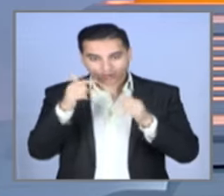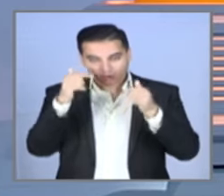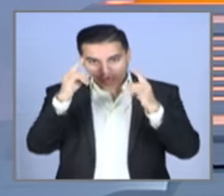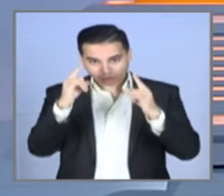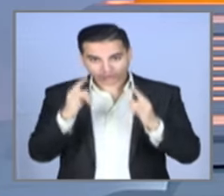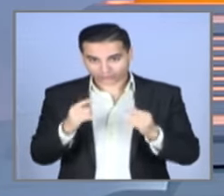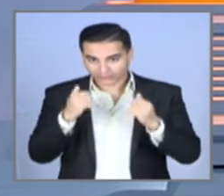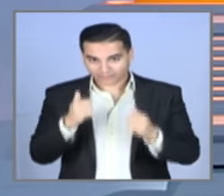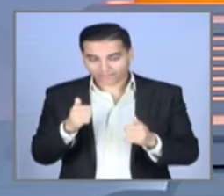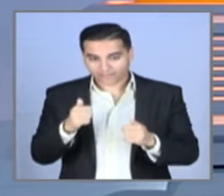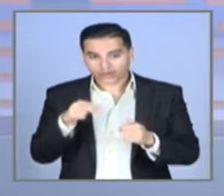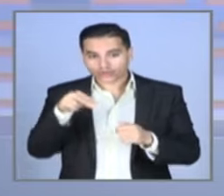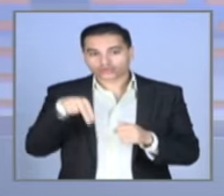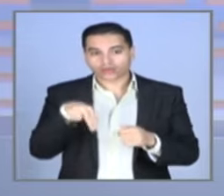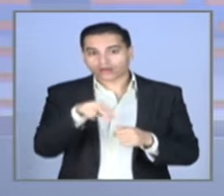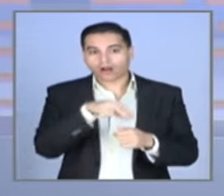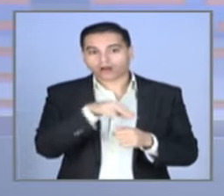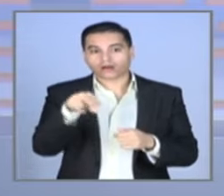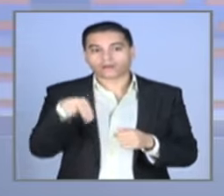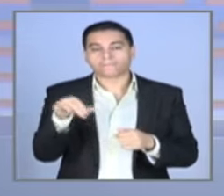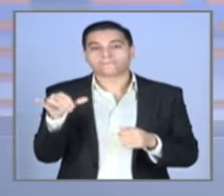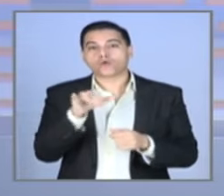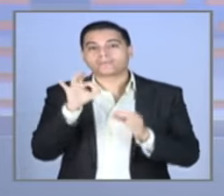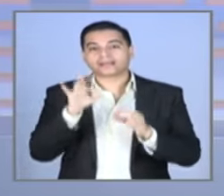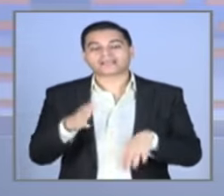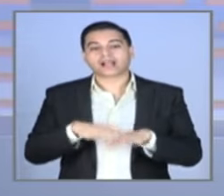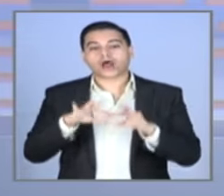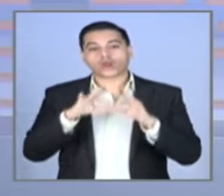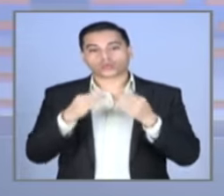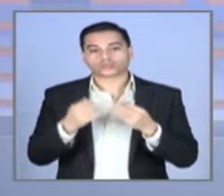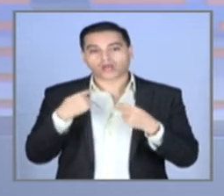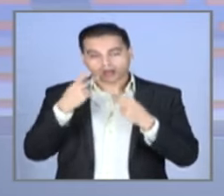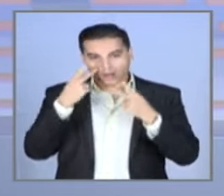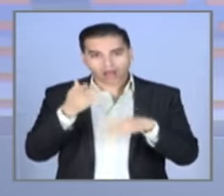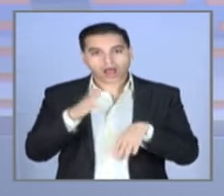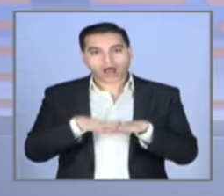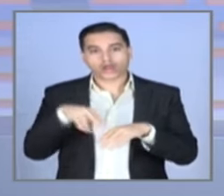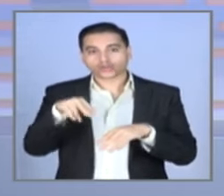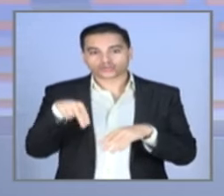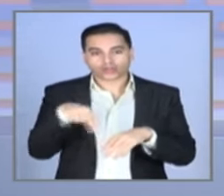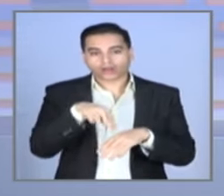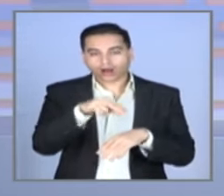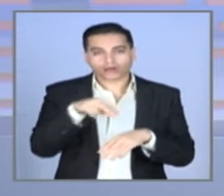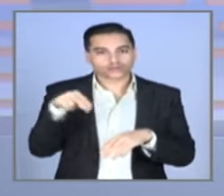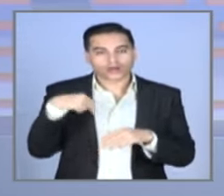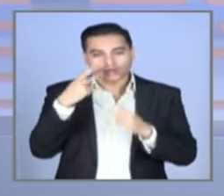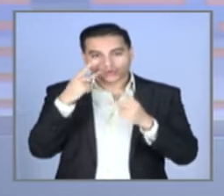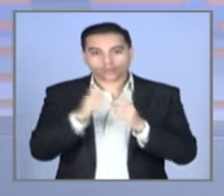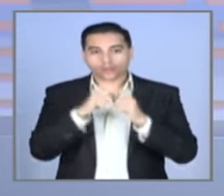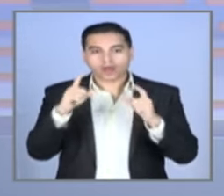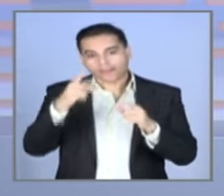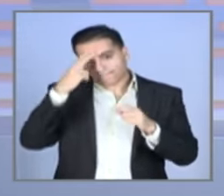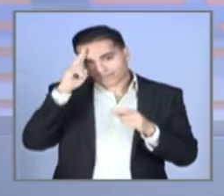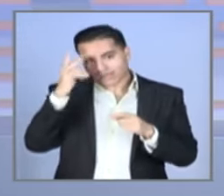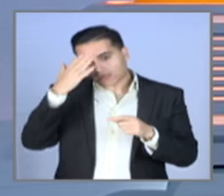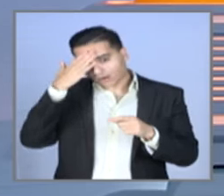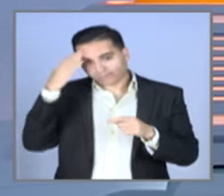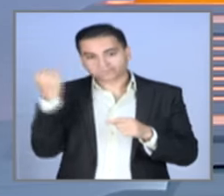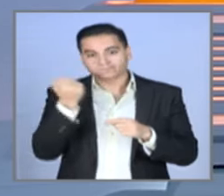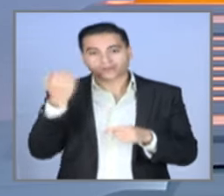لله. الشطرنج مهم في العيله، واضح جدا. قريت عند كل واحد الشطرنج الشطرنج الشطرنج. مين احرف